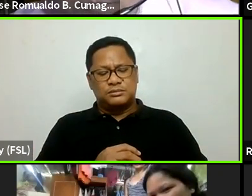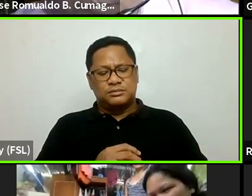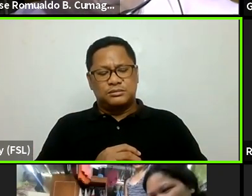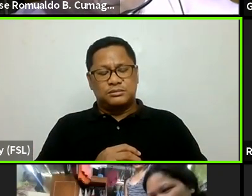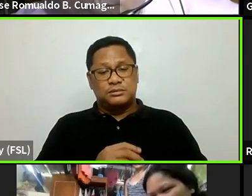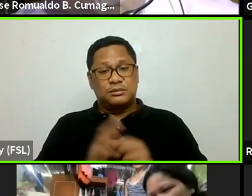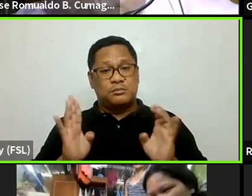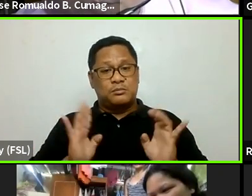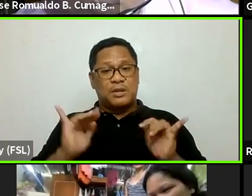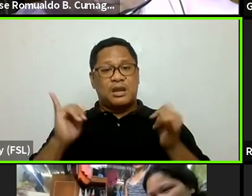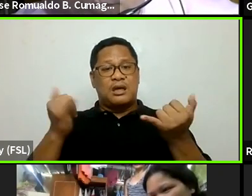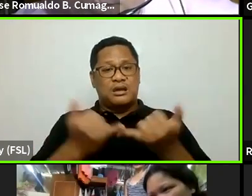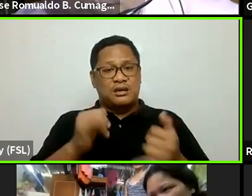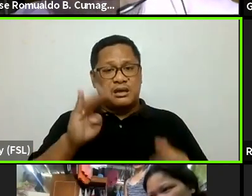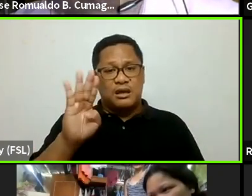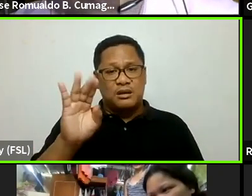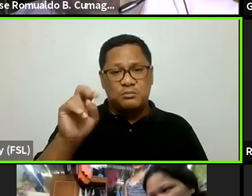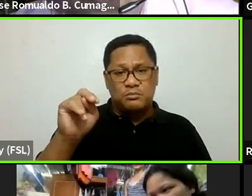barangay bonds ba yun?